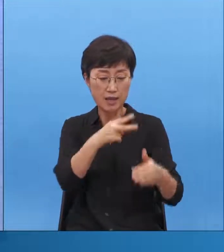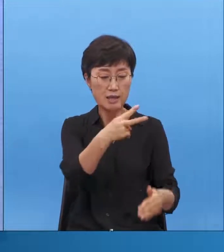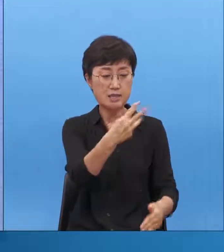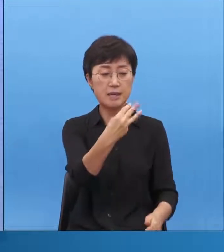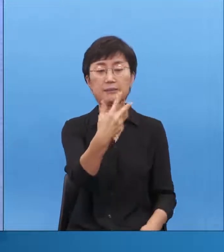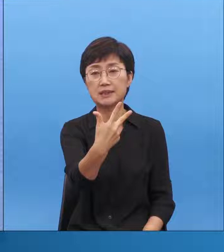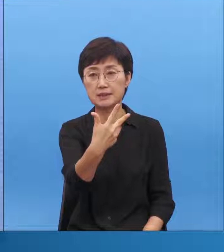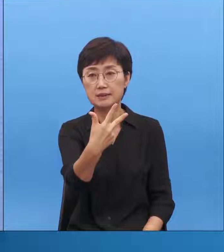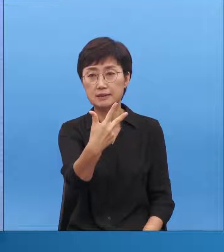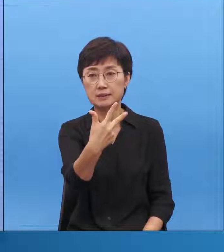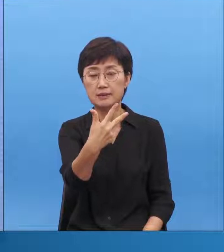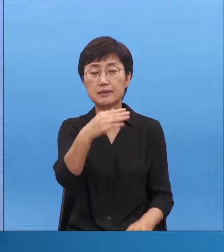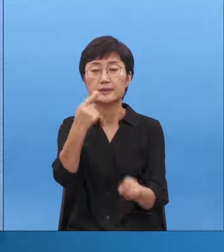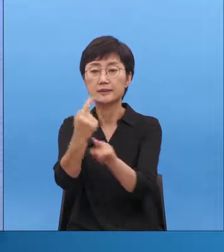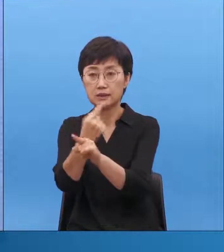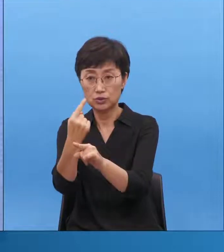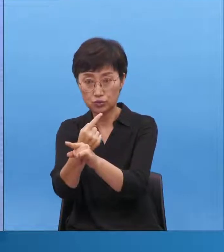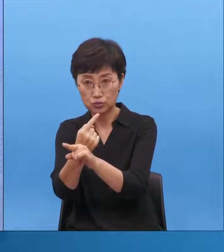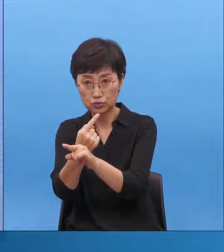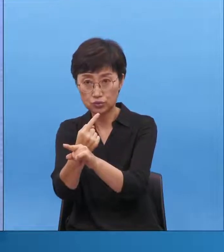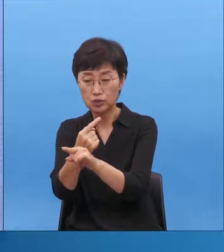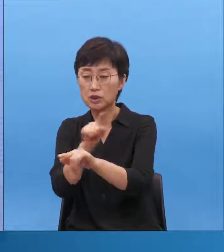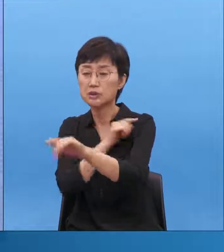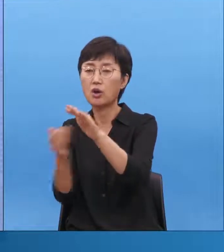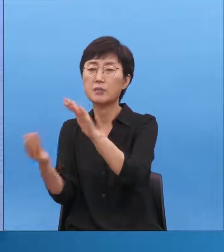만들어라니까요. So pray like that.